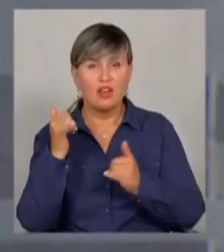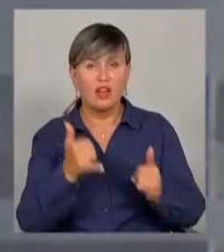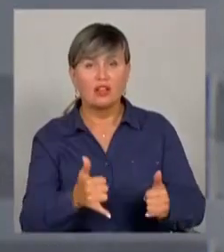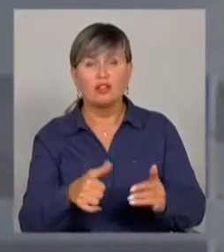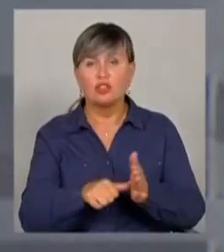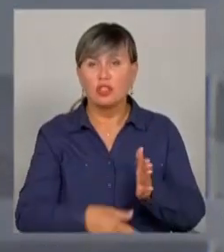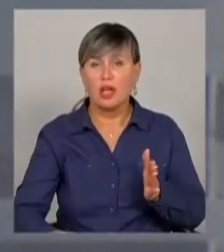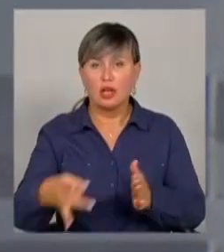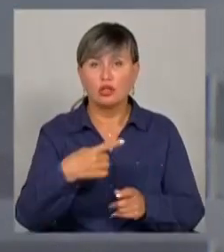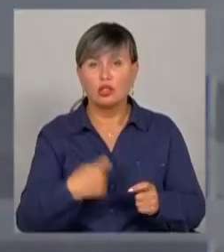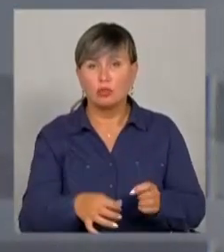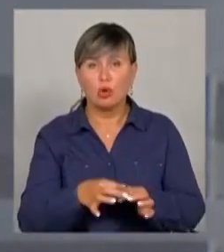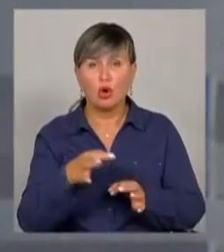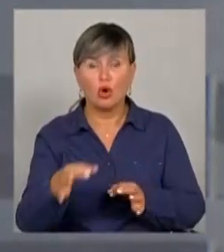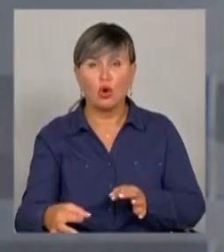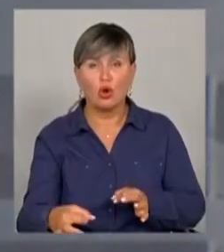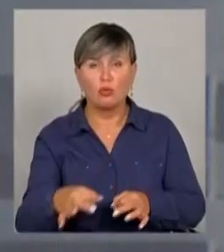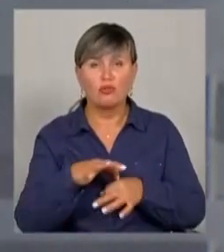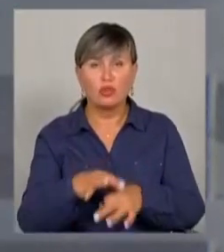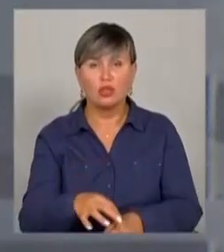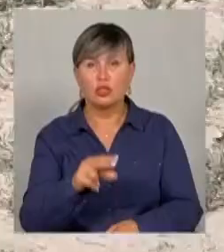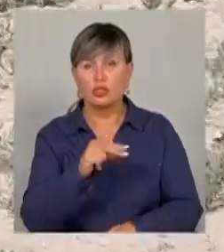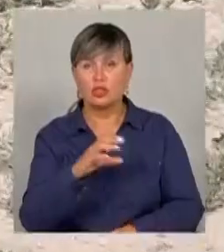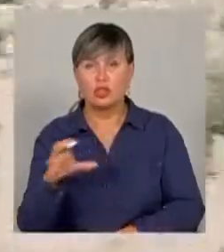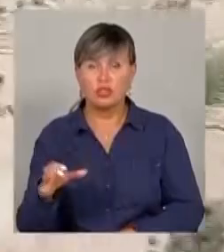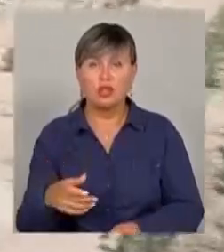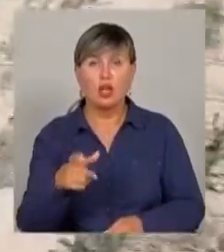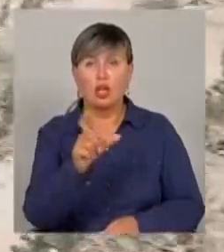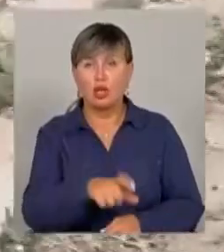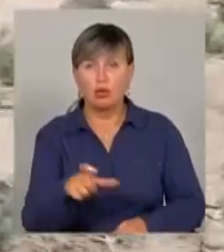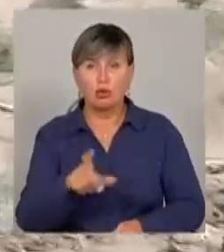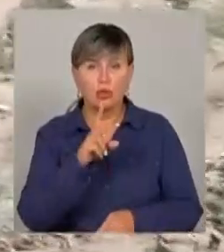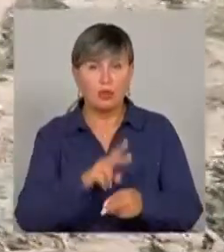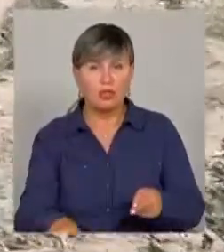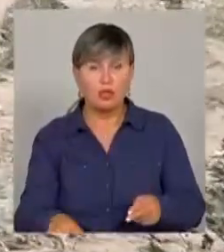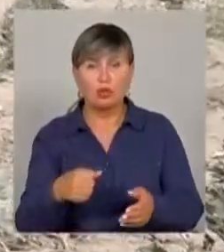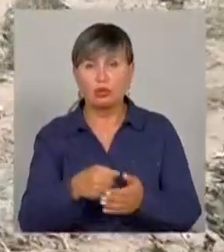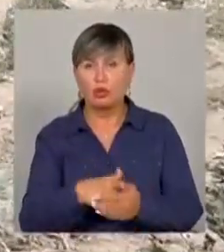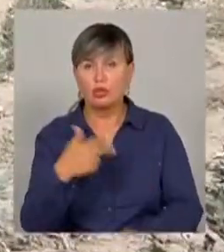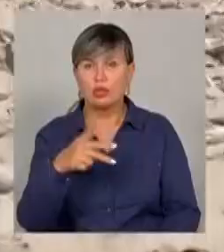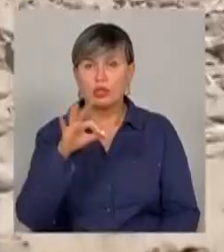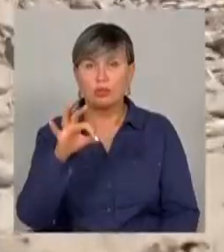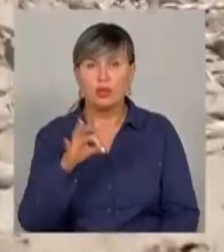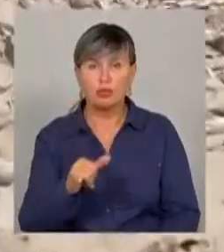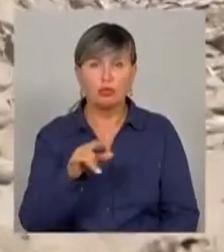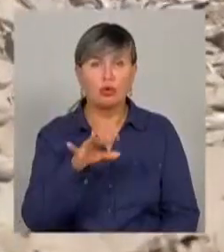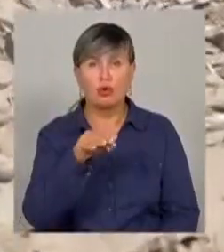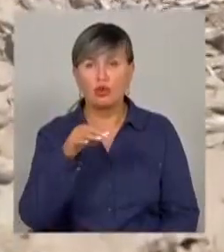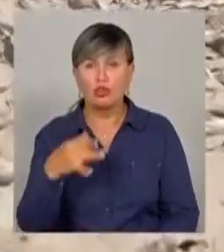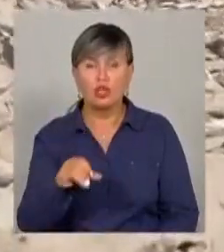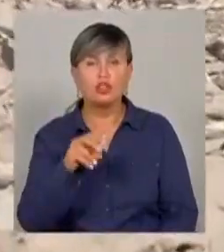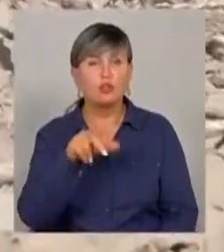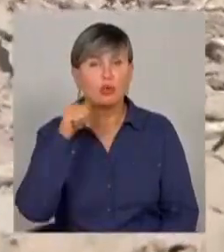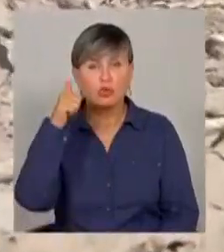6 районах Жамбылской области ввели режим ЧС. Фермеры региона в этом году потеряли до 30% урожая по сравнению с